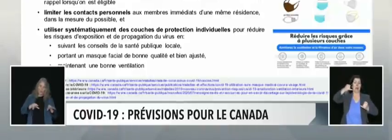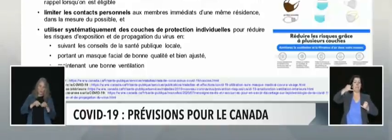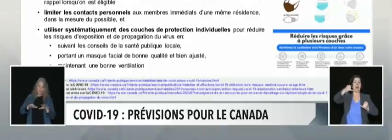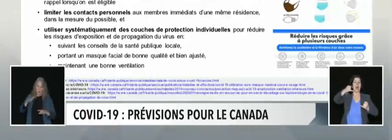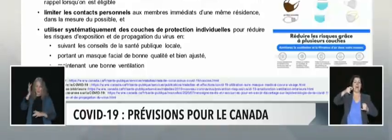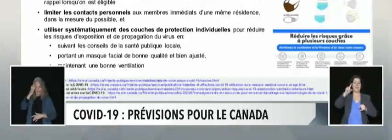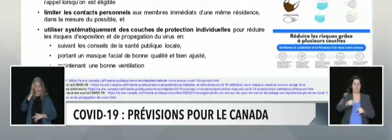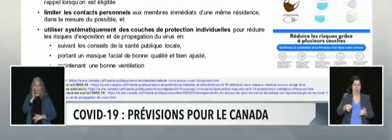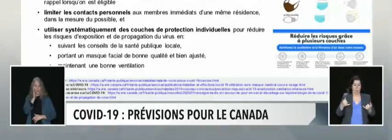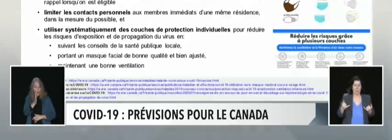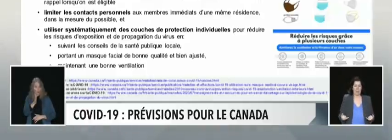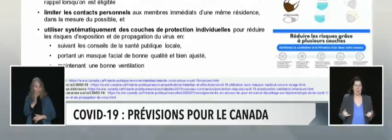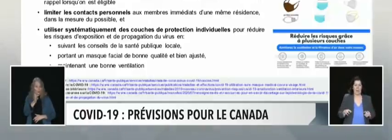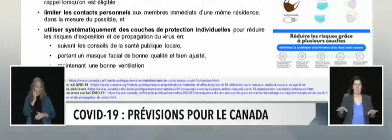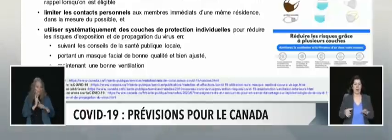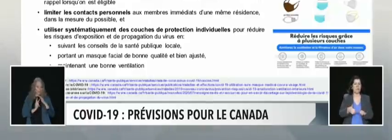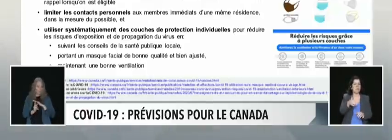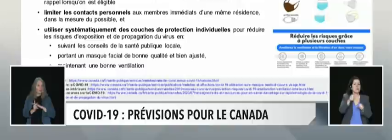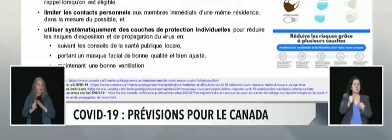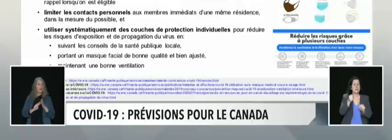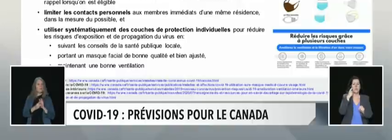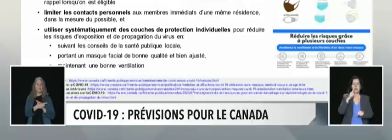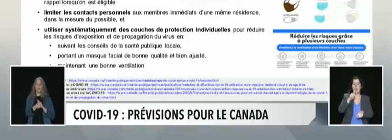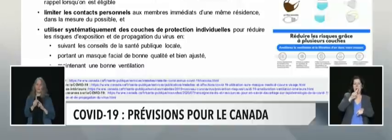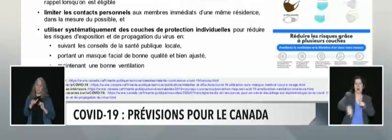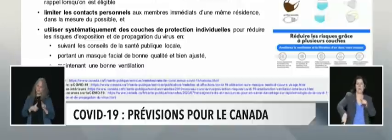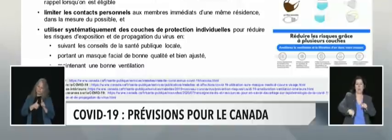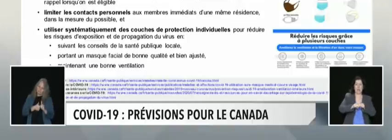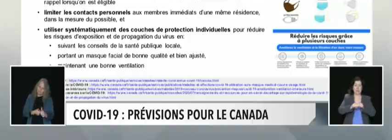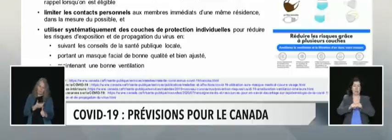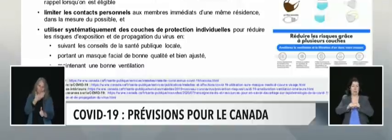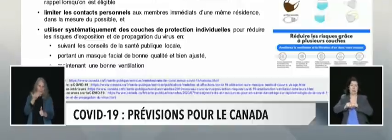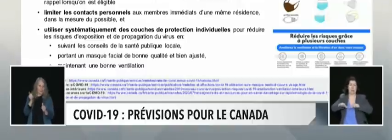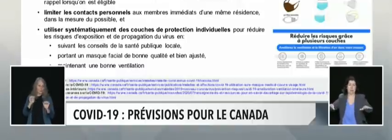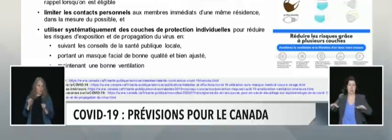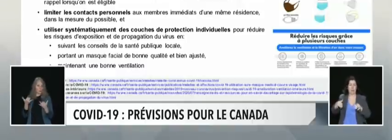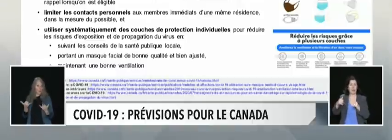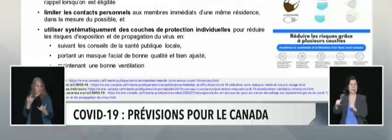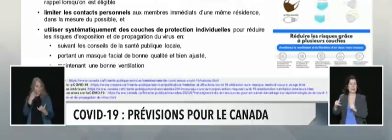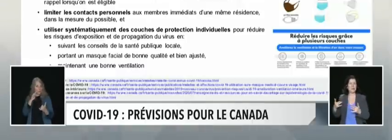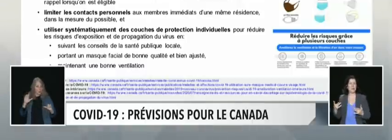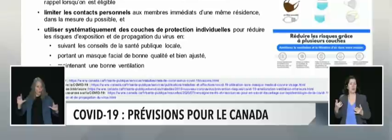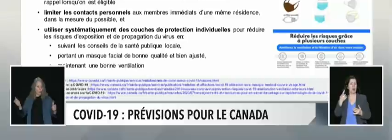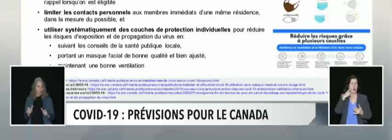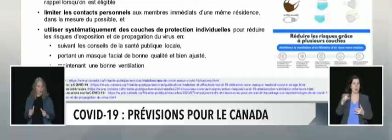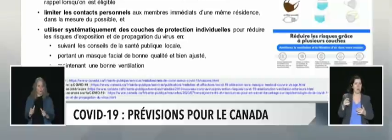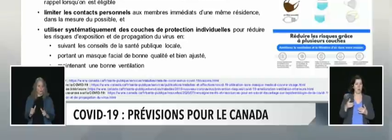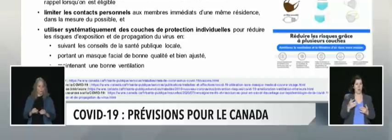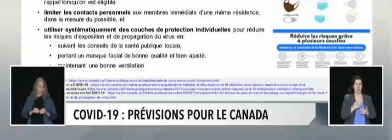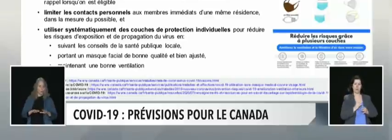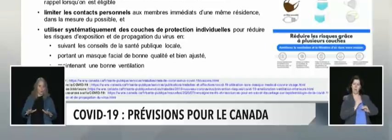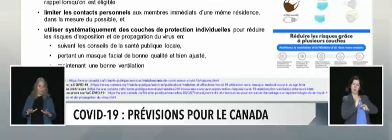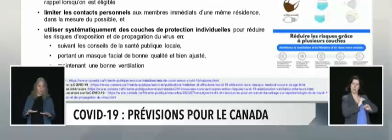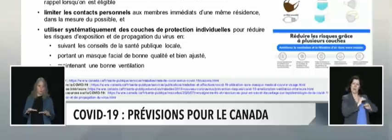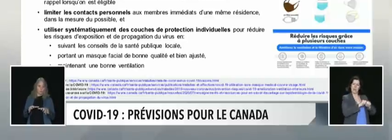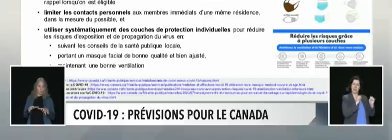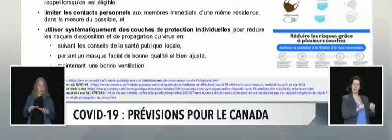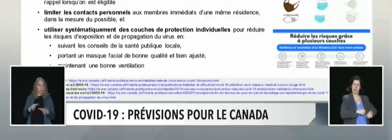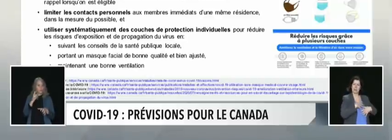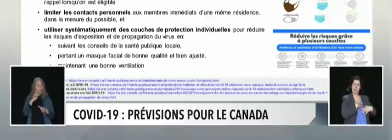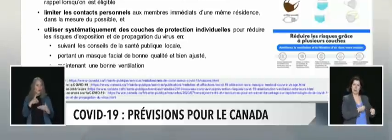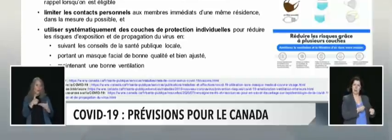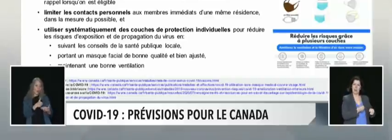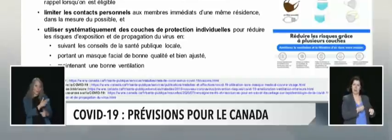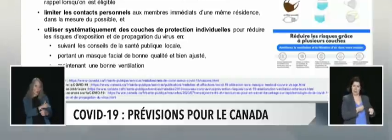dès maintenant pour limiter l'ampleur de la flambée d'Omicron afin de préserver les systèmes de santé et les fonctions